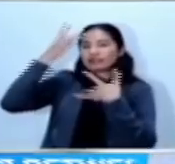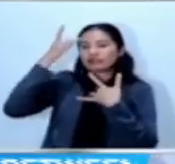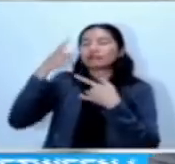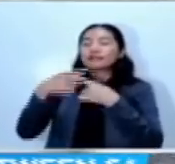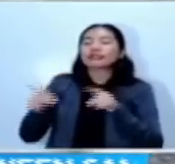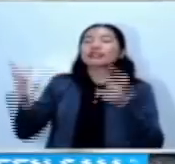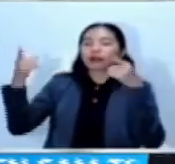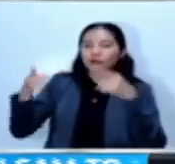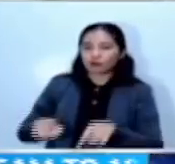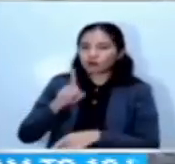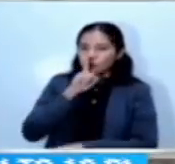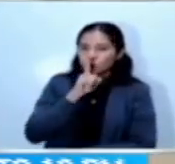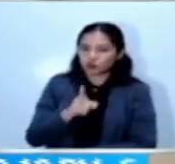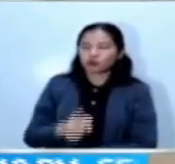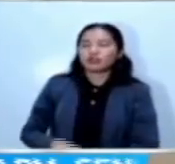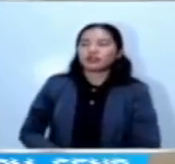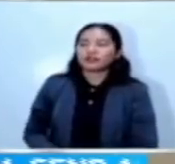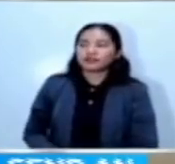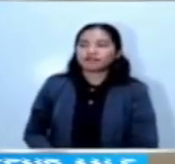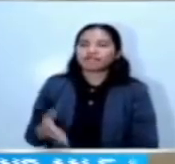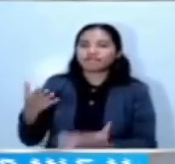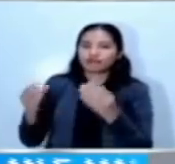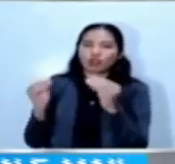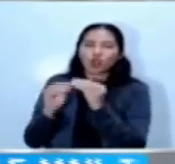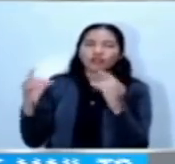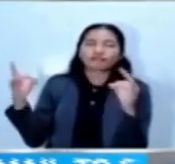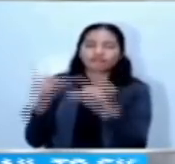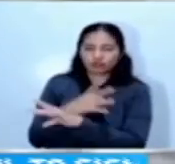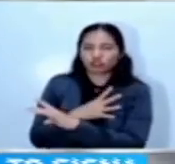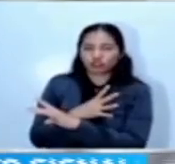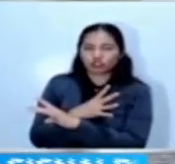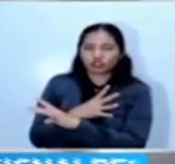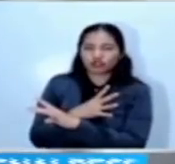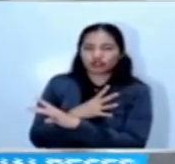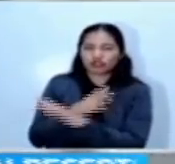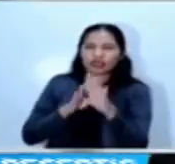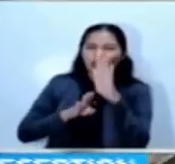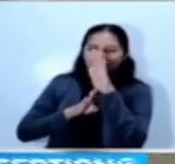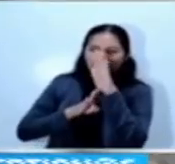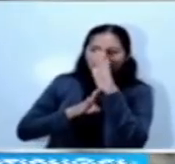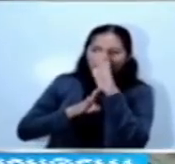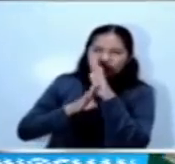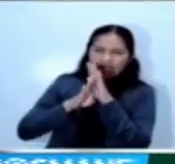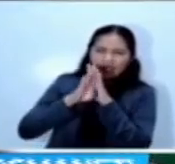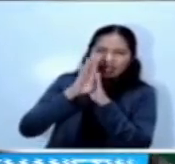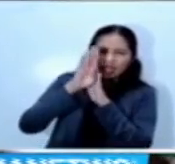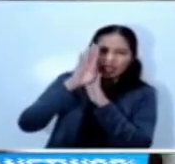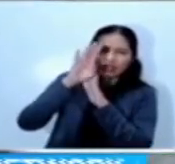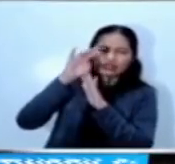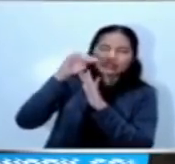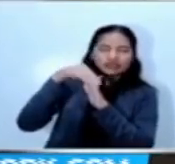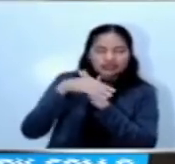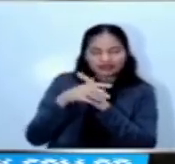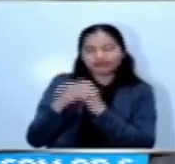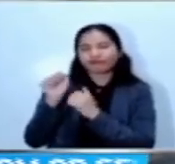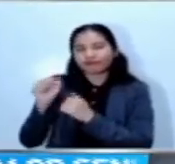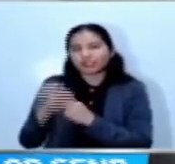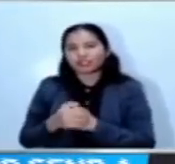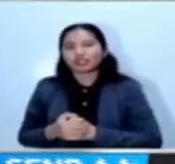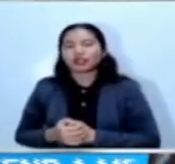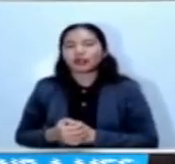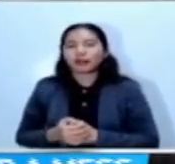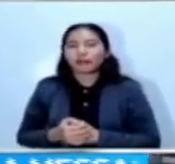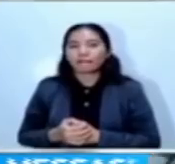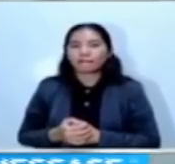get worse pa before it gets better. Mm-hmm. Hindi ko naman sinasabing hindi bubuting sitwasyon natin pero huwag tayong ma-alarma